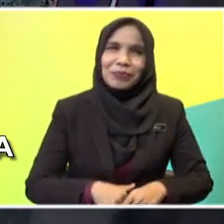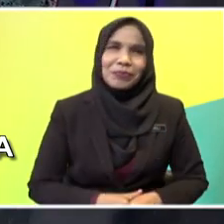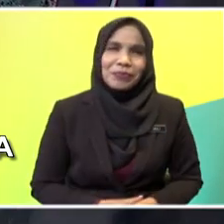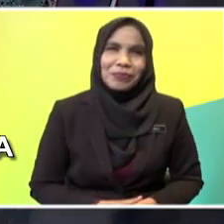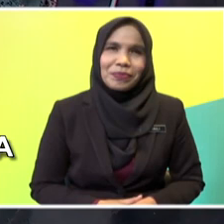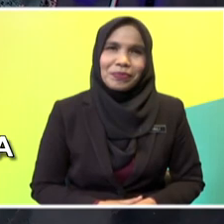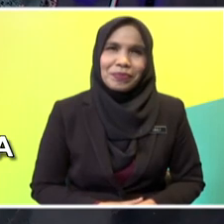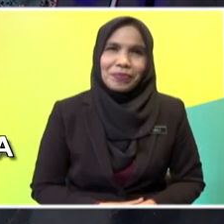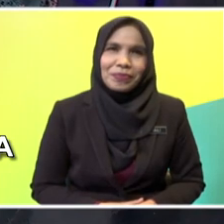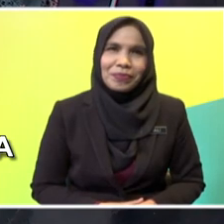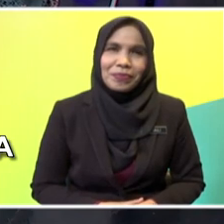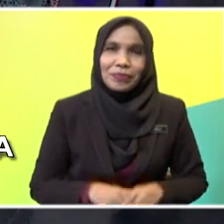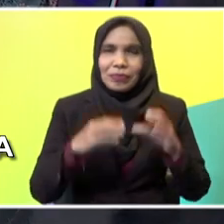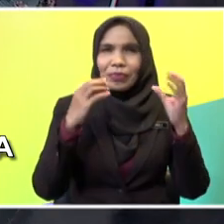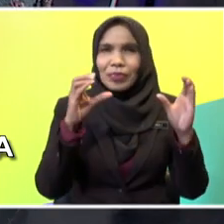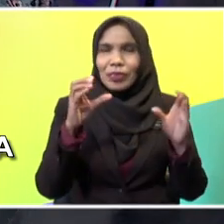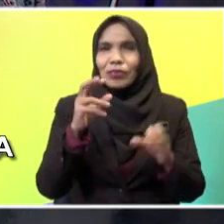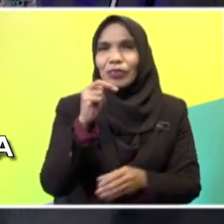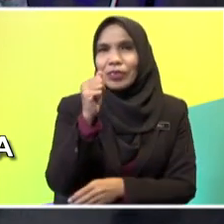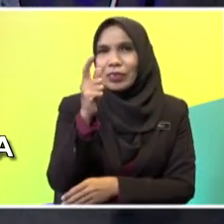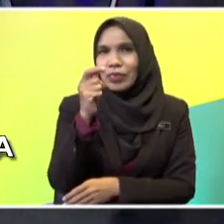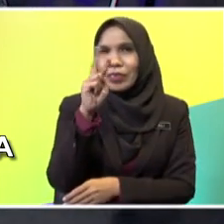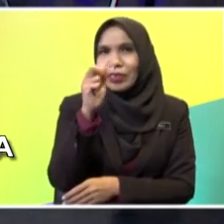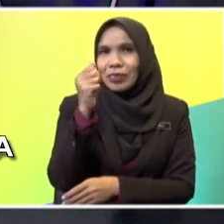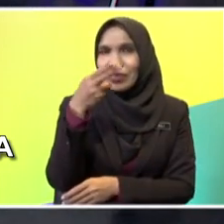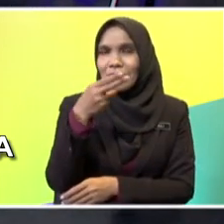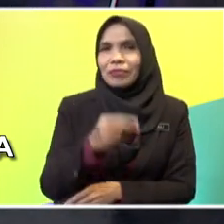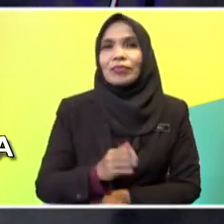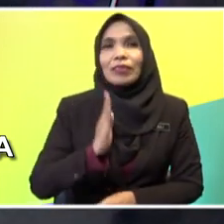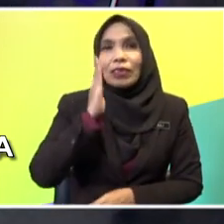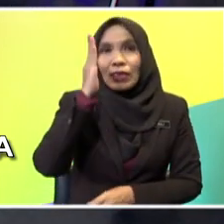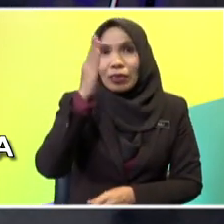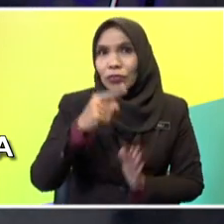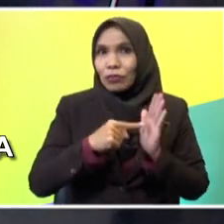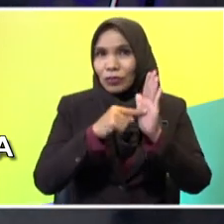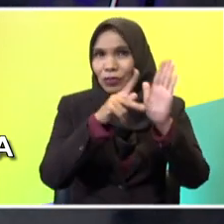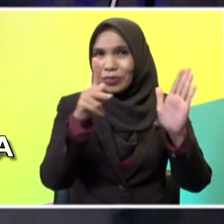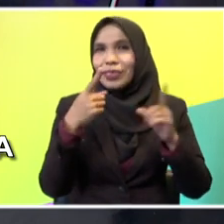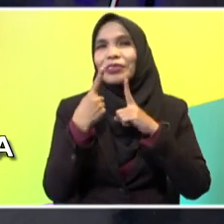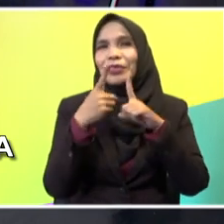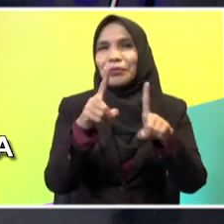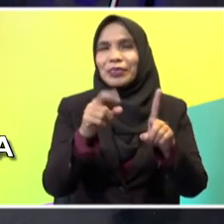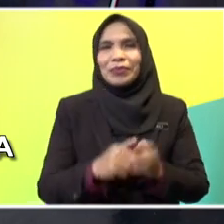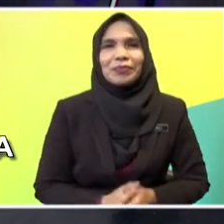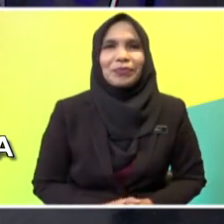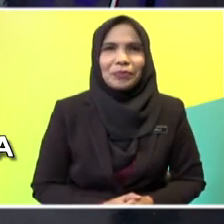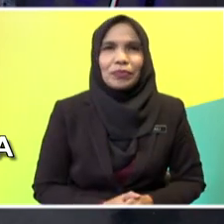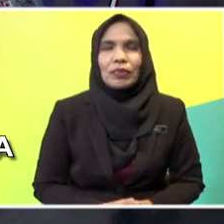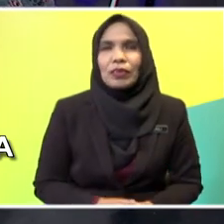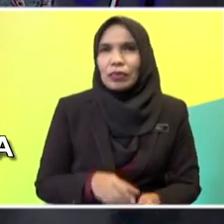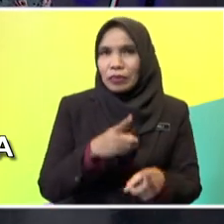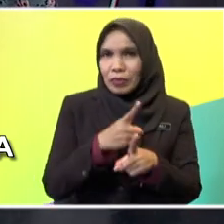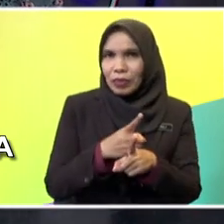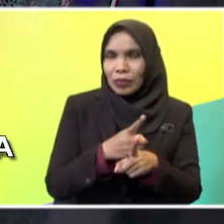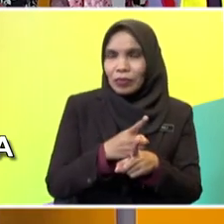Cikgu Natra akan tunjukkan jawapannya. Tak ada betul atau tidak. Di mana, cikgu? Sekejap. Tak apa, letak pin je. Tu. Boleh letak pin? Okey. Okay.